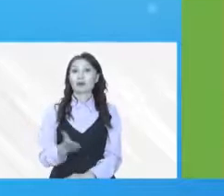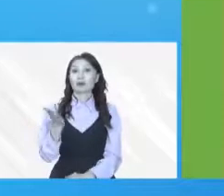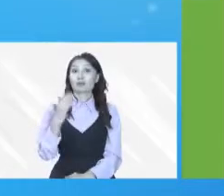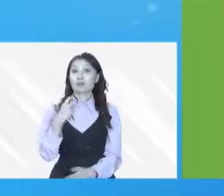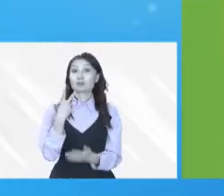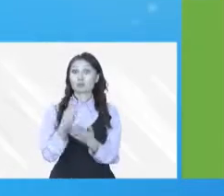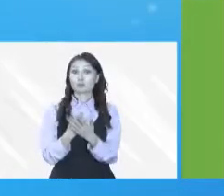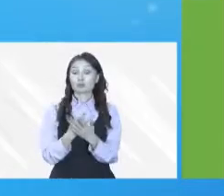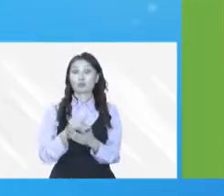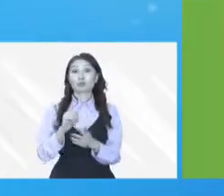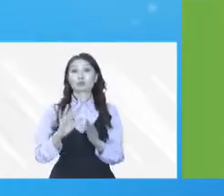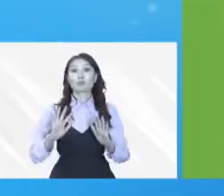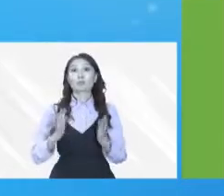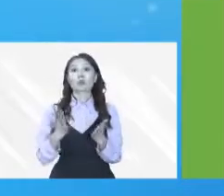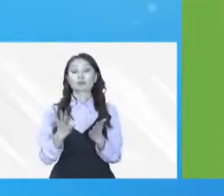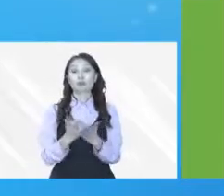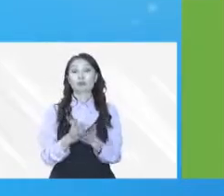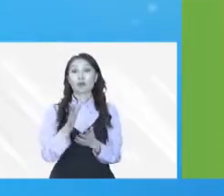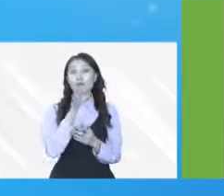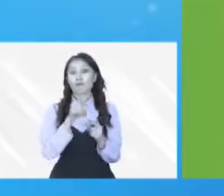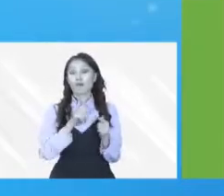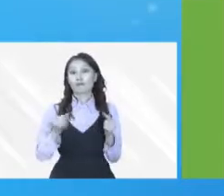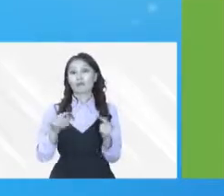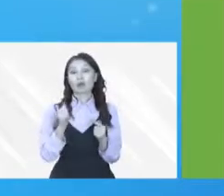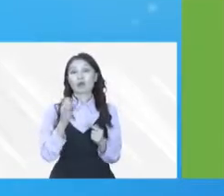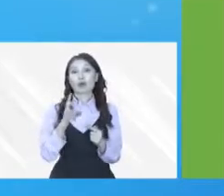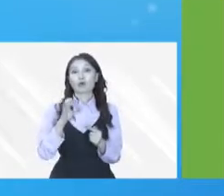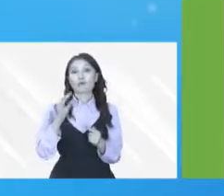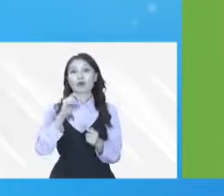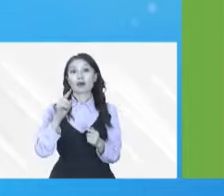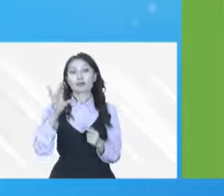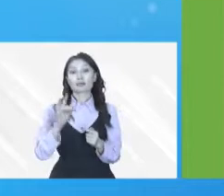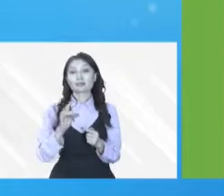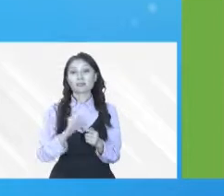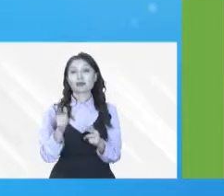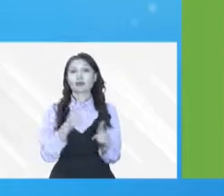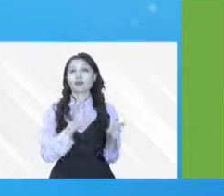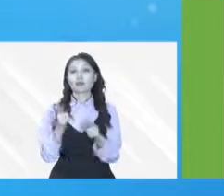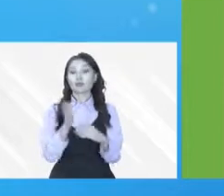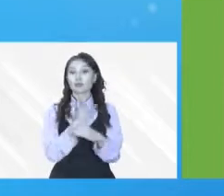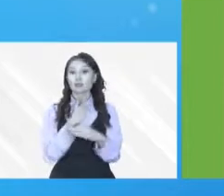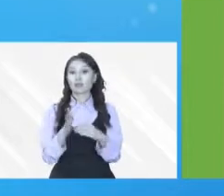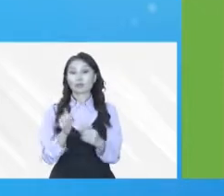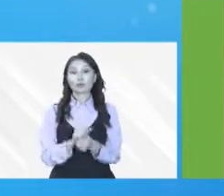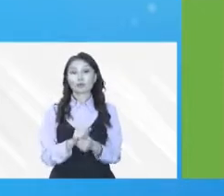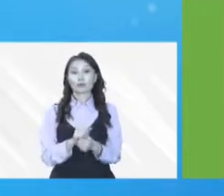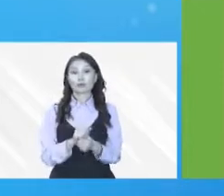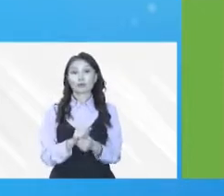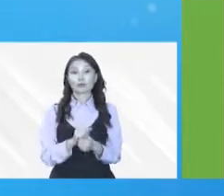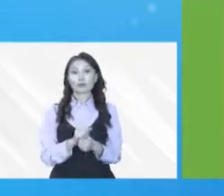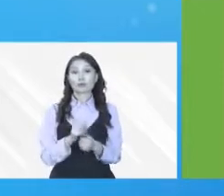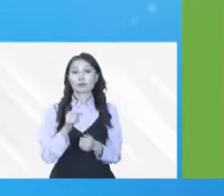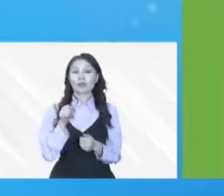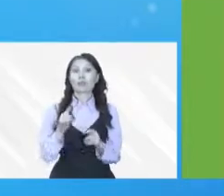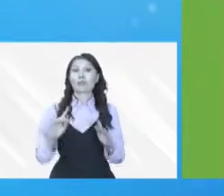Давайте посмотрим, что происходит во время анафазы. Хроматиды готовы к разделению.